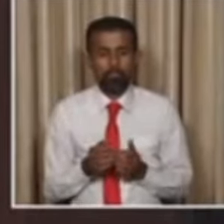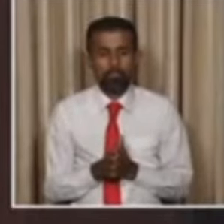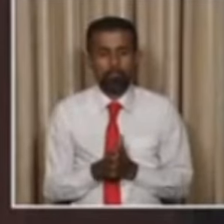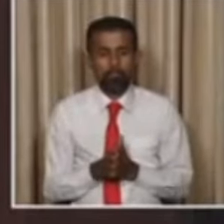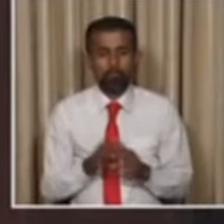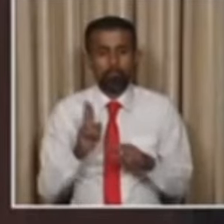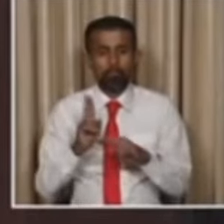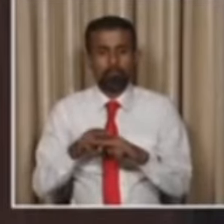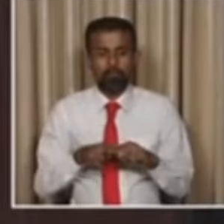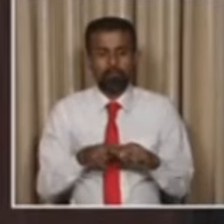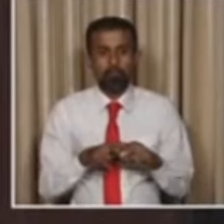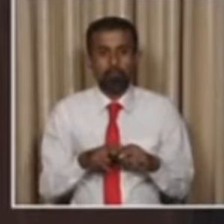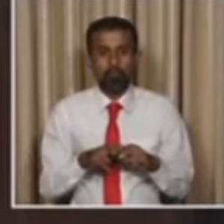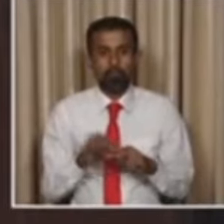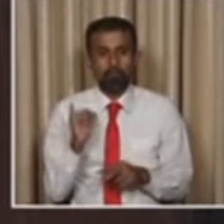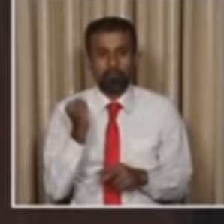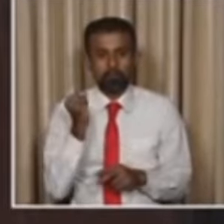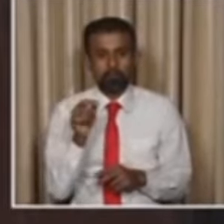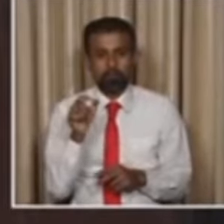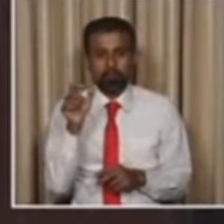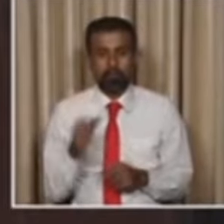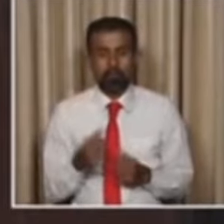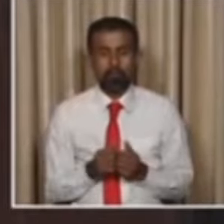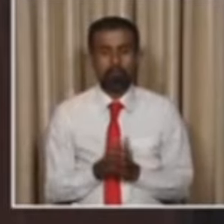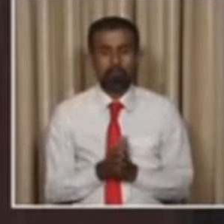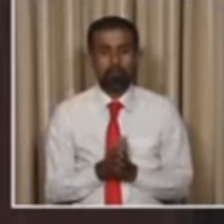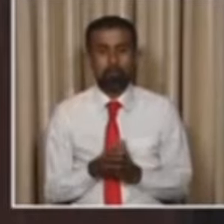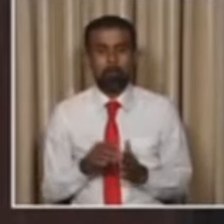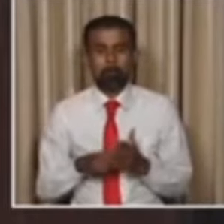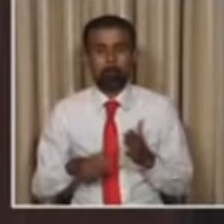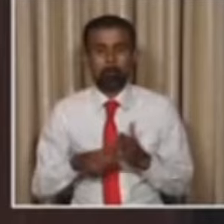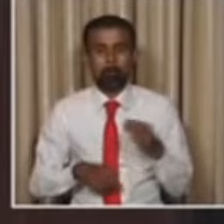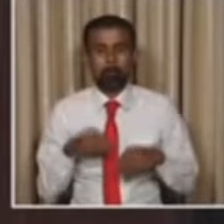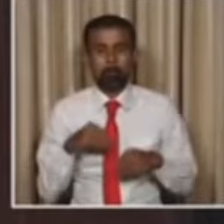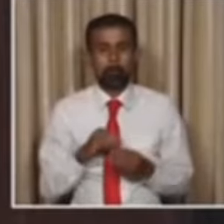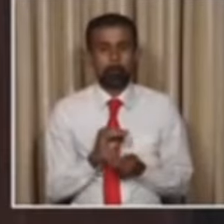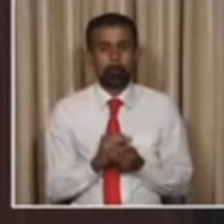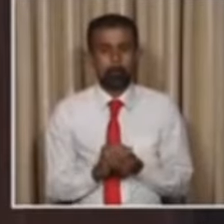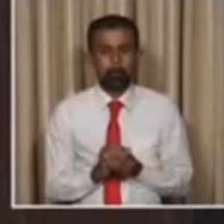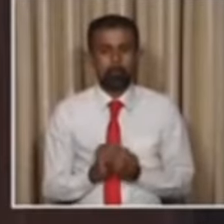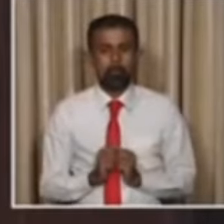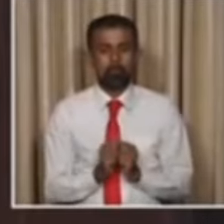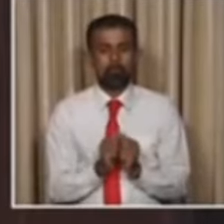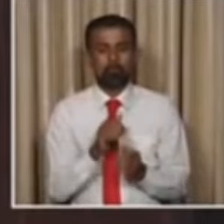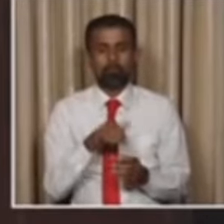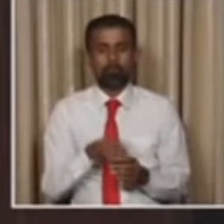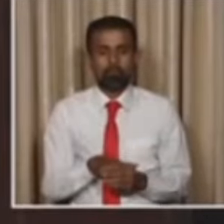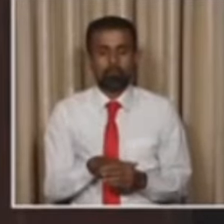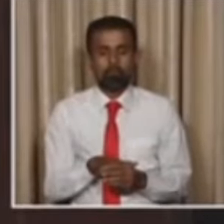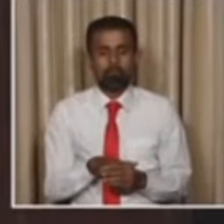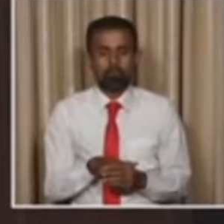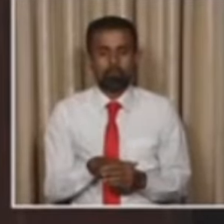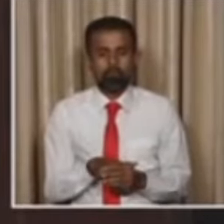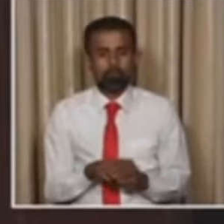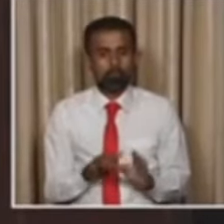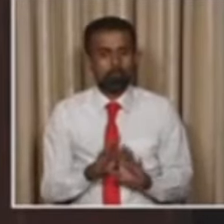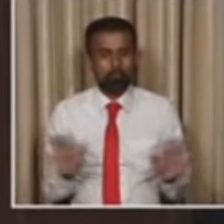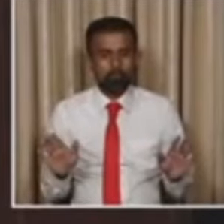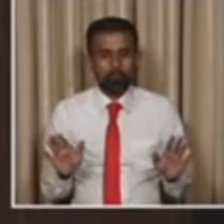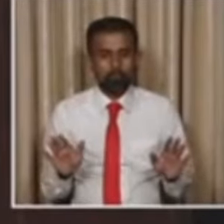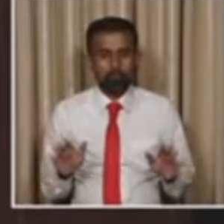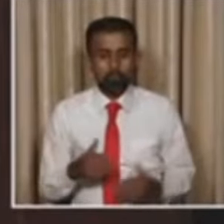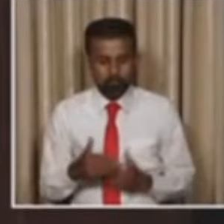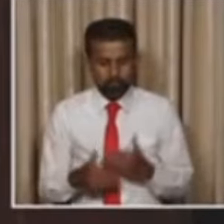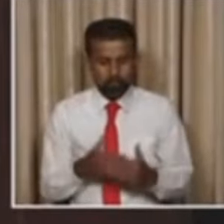හිතැසි නිලධාරියෙක්ව තමන්ගේ දේශපාලන නායකත්වයේ රකින්නවත් ක්‍රියාත්මක කිරීම තුළ මේ වෙච්ච දේවල් නෙමෙයි අපි මේක ඉස්සරහට